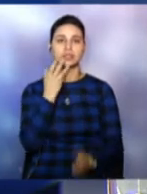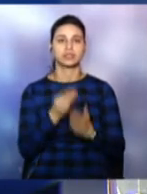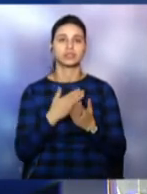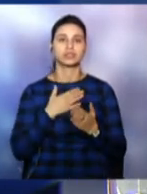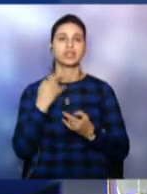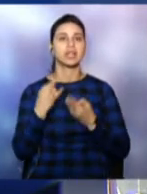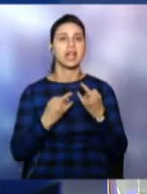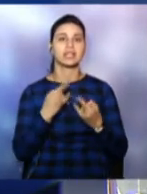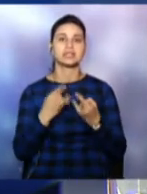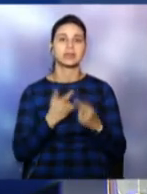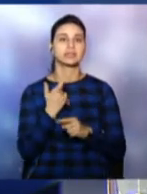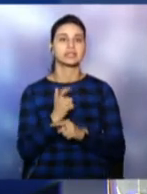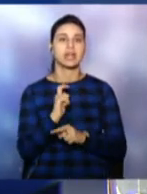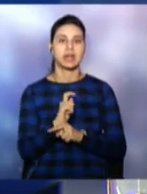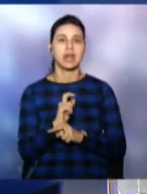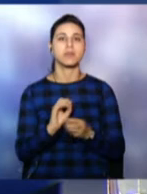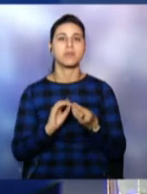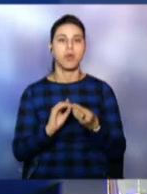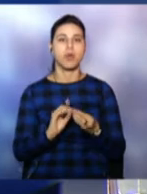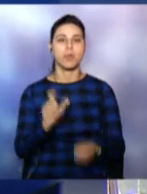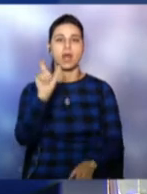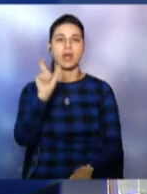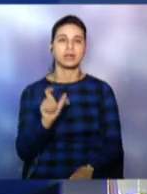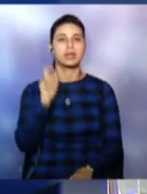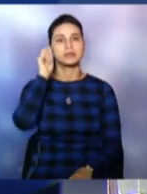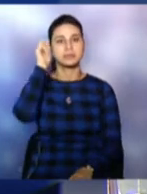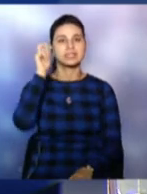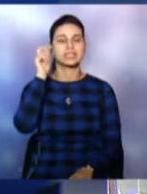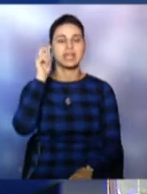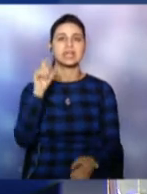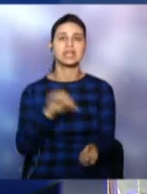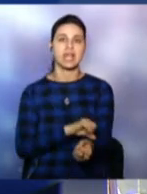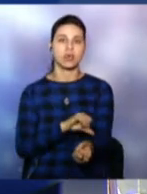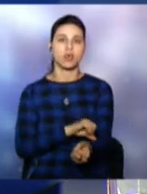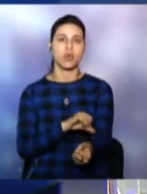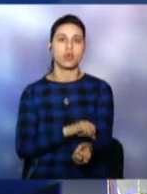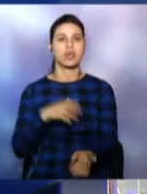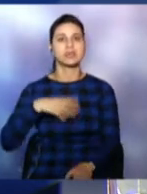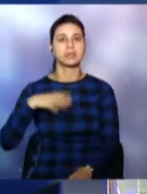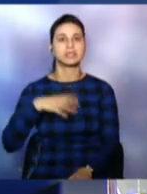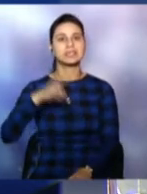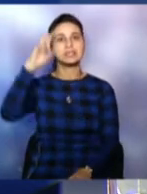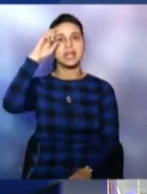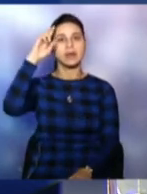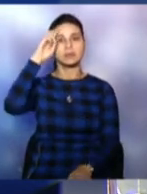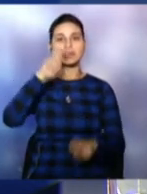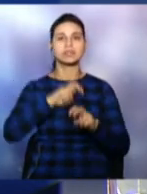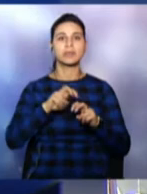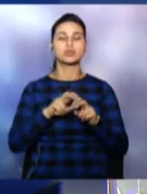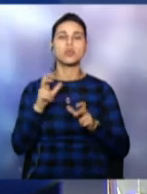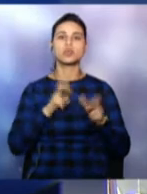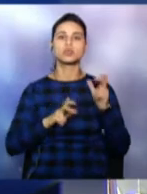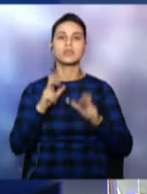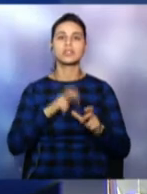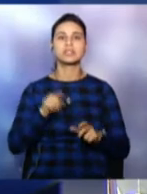გადაცემის ძალიან დიდი ხნის მეგობარი, ფსიქიატრი, ნარკოლოგი, თბილისის სახელმწიფო სამედიცინო